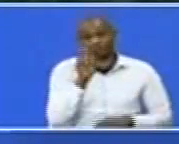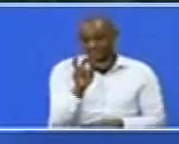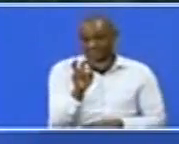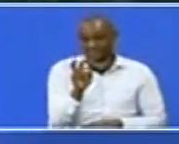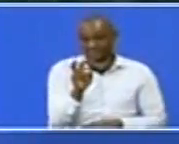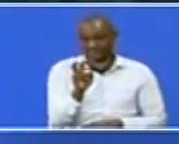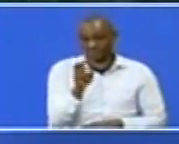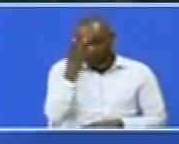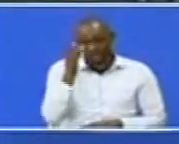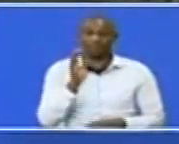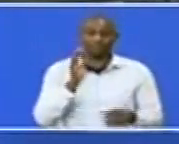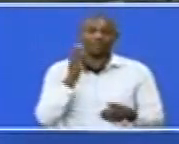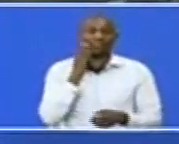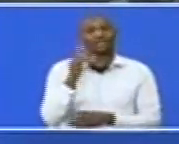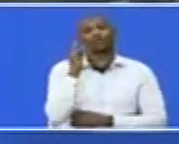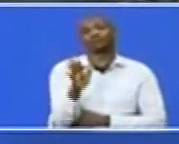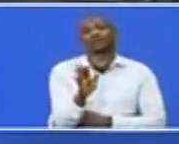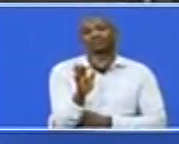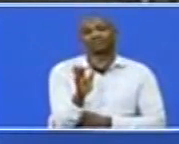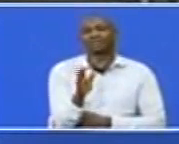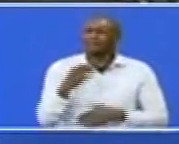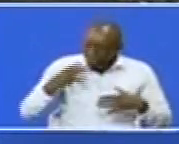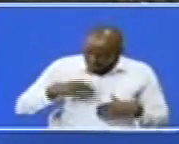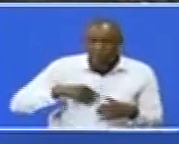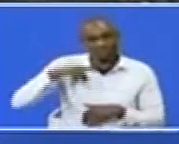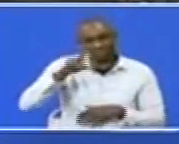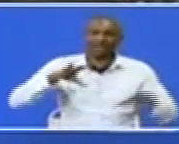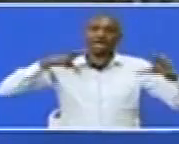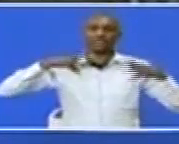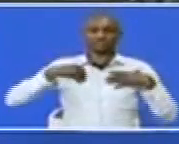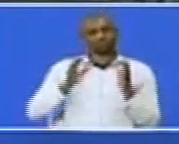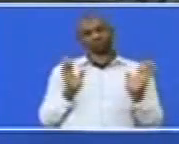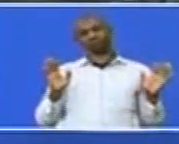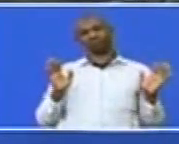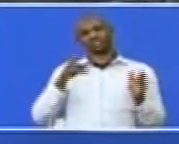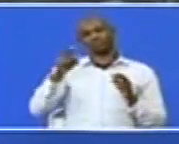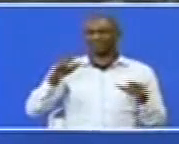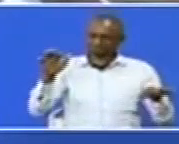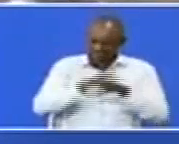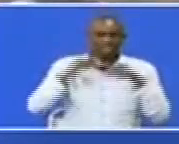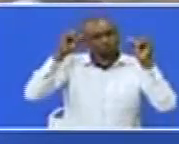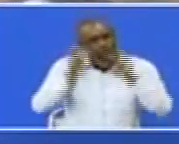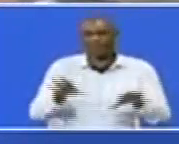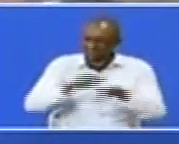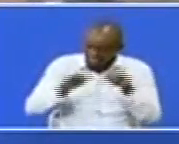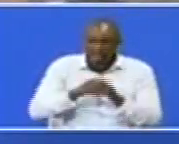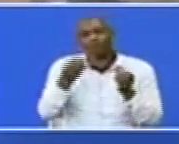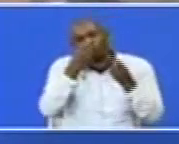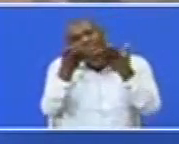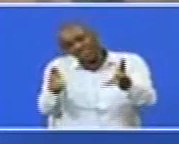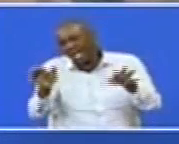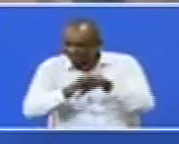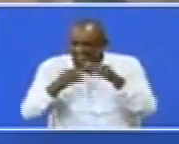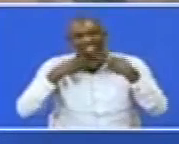ni mama mkuu yake. Ikawabidi wanakijiji kusalimu amri na hivyo kuacha maandalizi ya vyakula ambazo huandaliwa kwa ajili